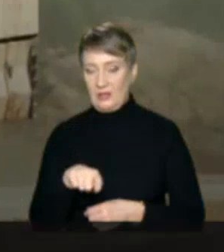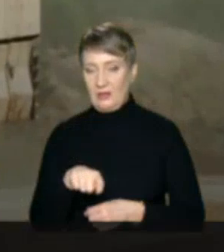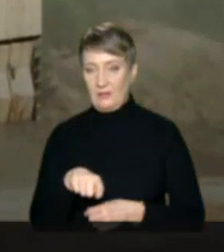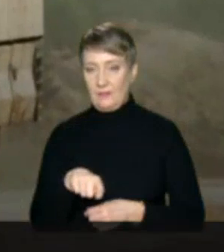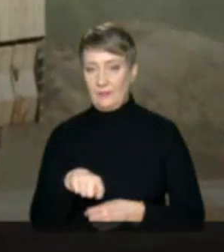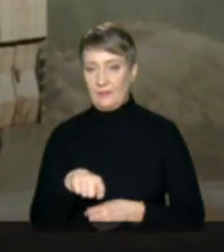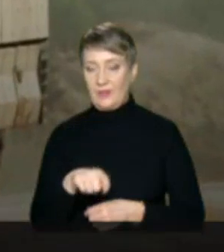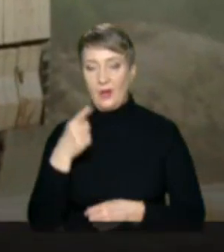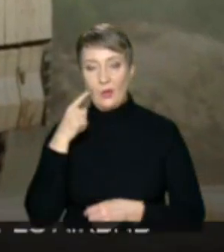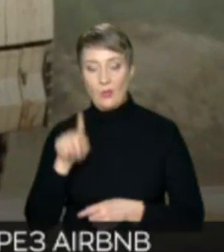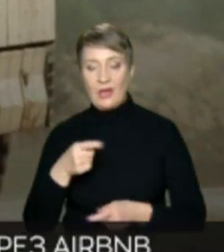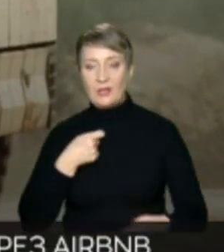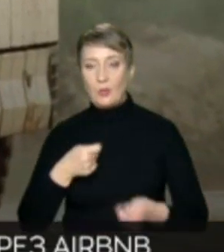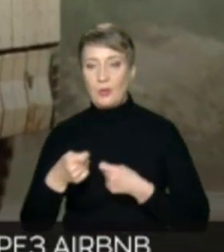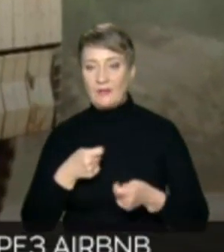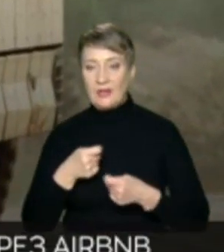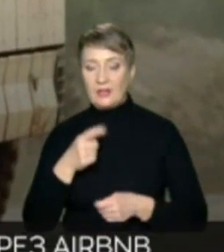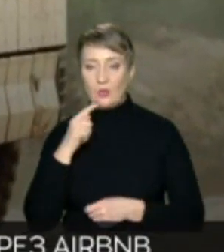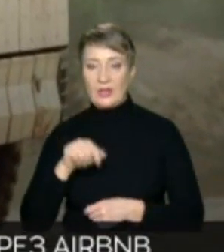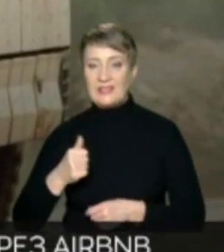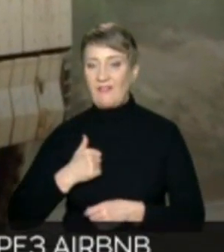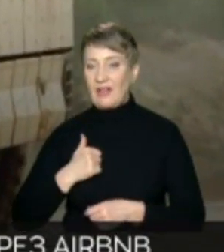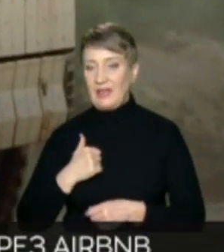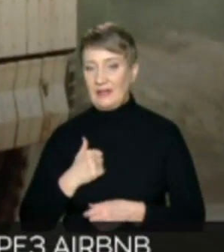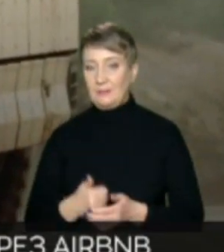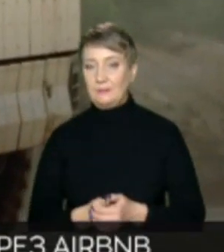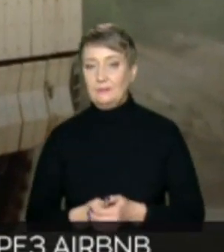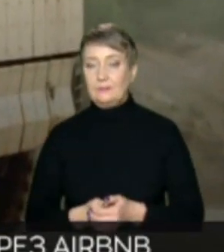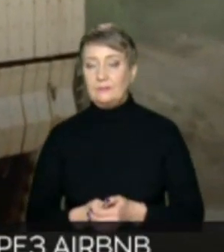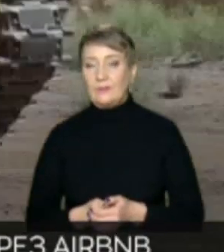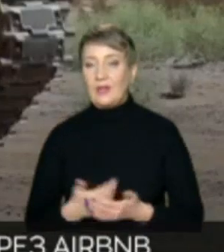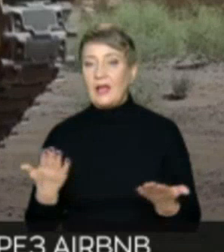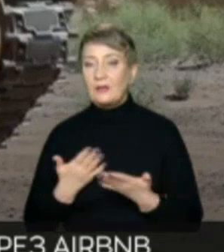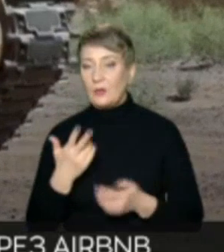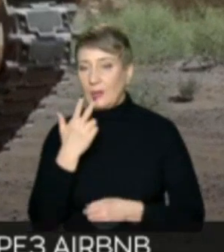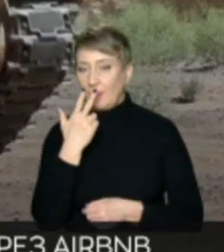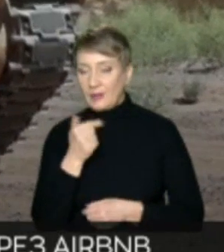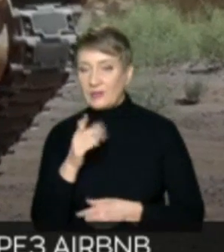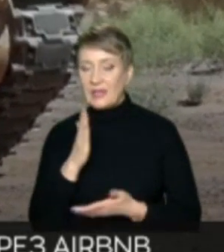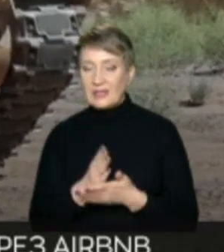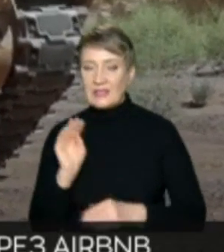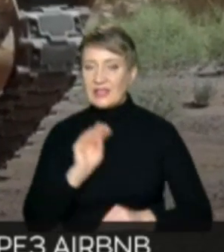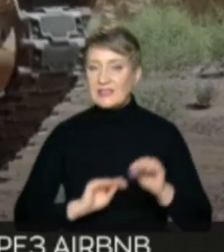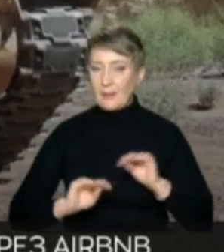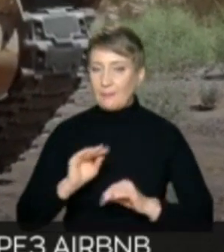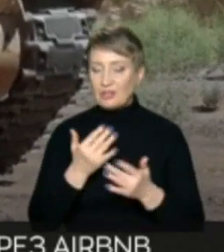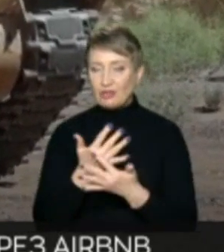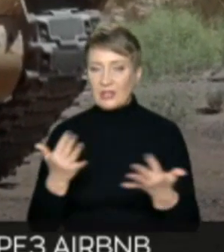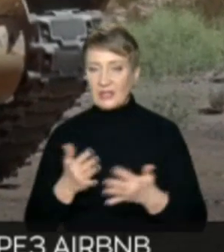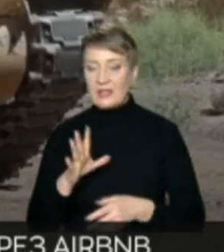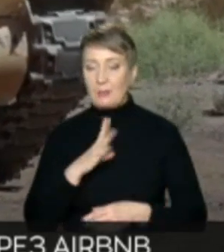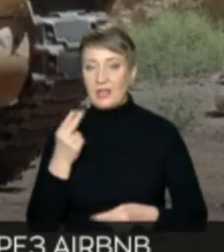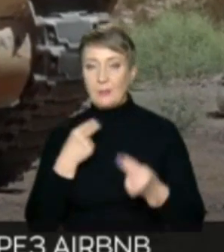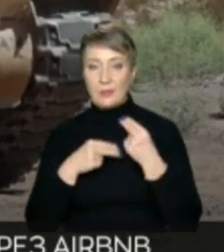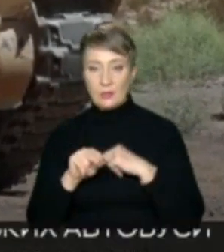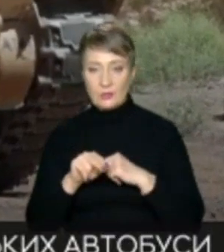как раз таки уже умеют управлять украинские военные, и к которым они уже привыкли, там есть под них запчасти, это было бы лучше, и которые именно